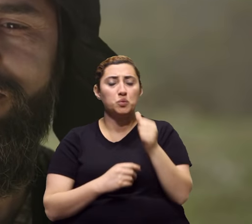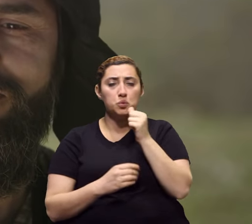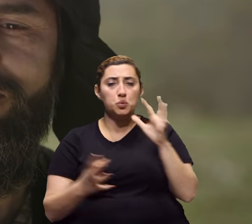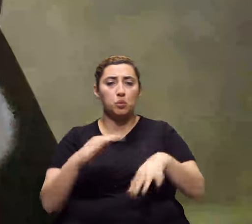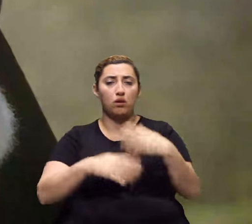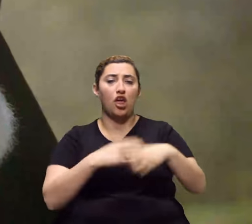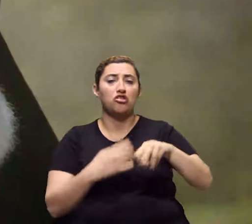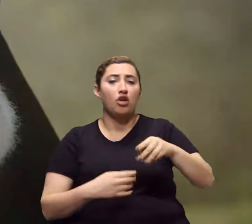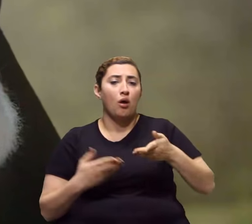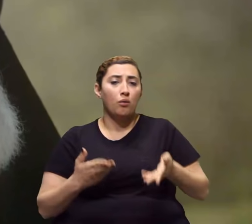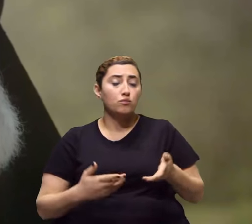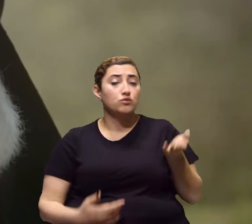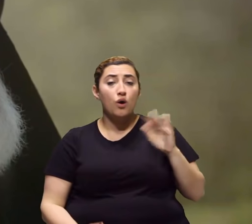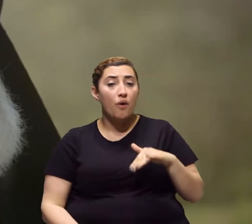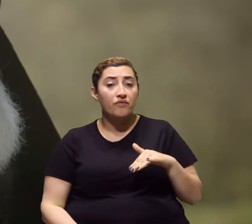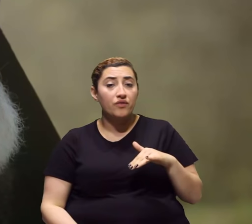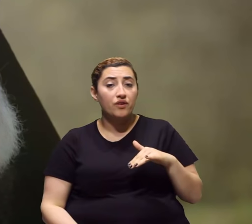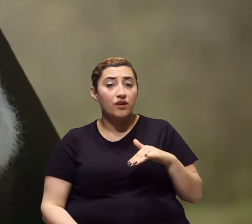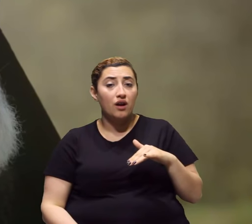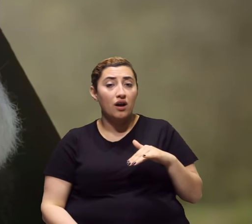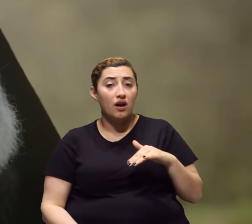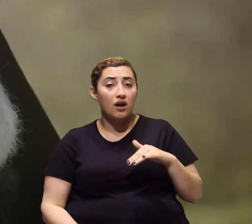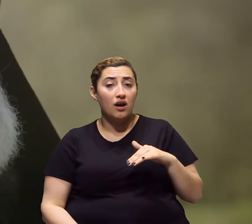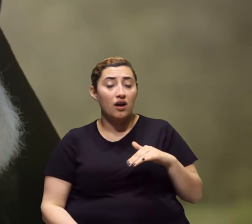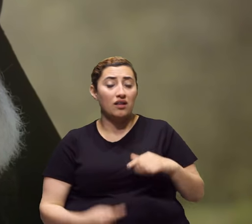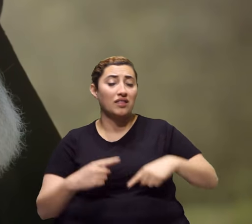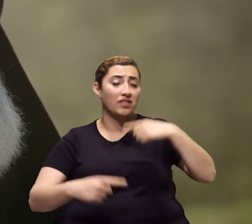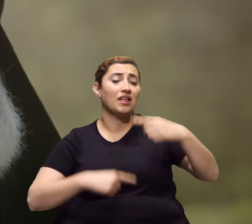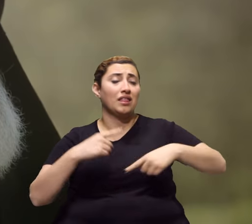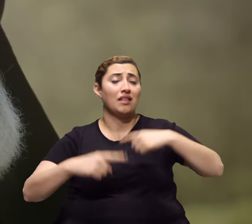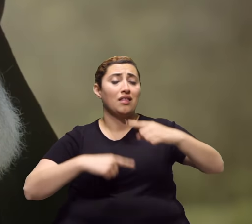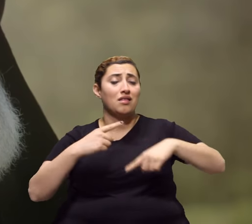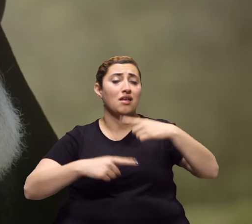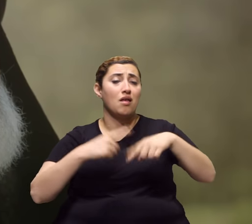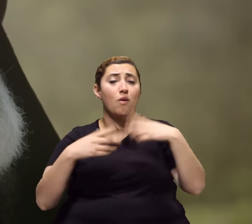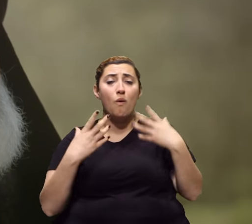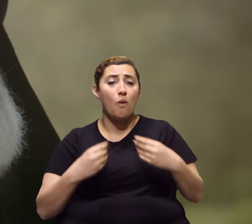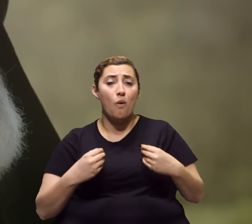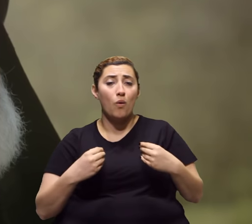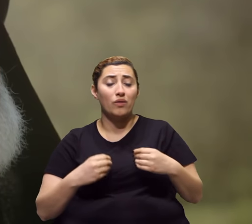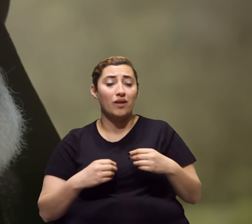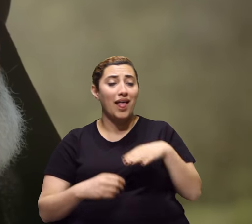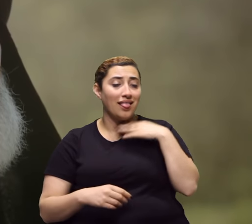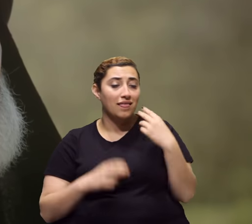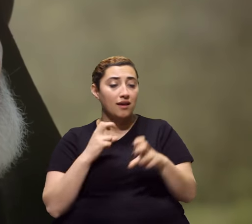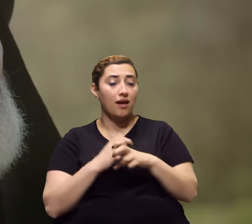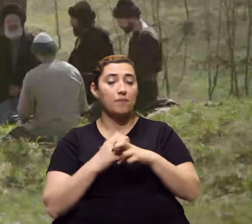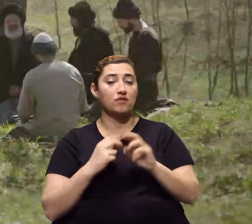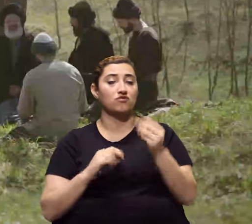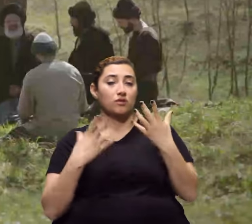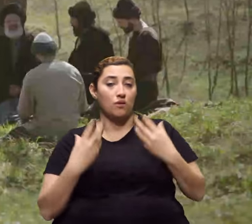su. Sonra yedi deverandan geçti, ete kemiğe